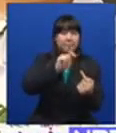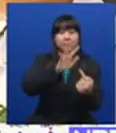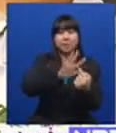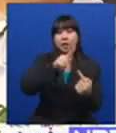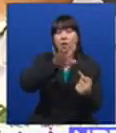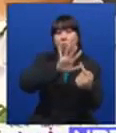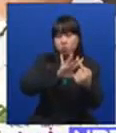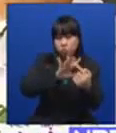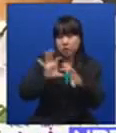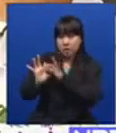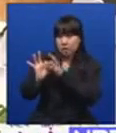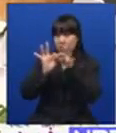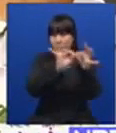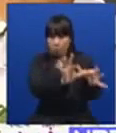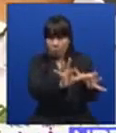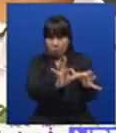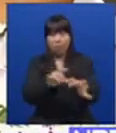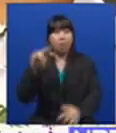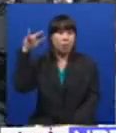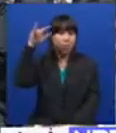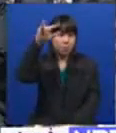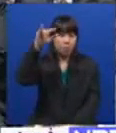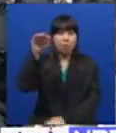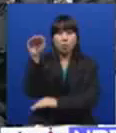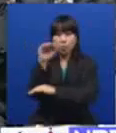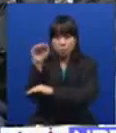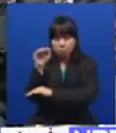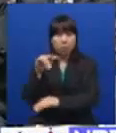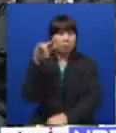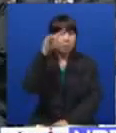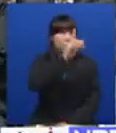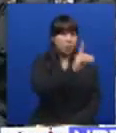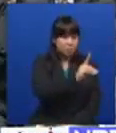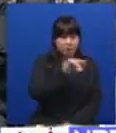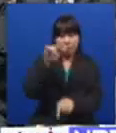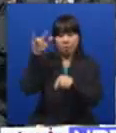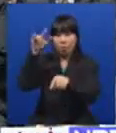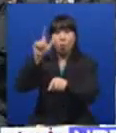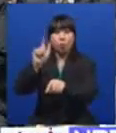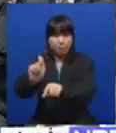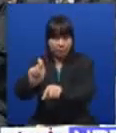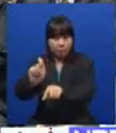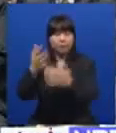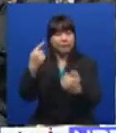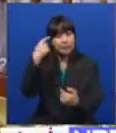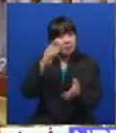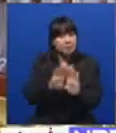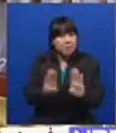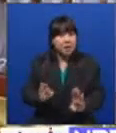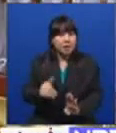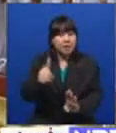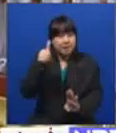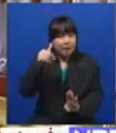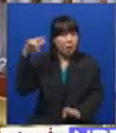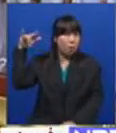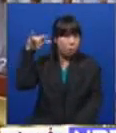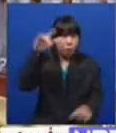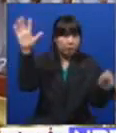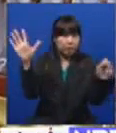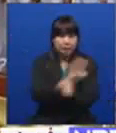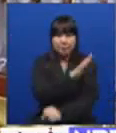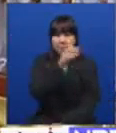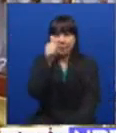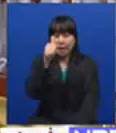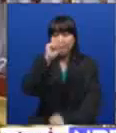จราจรระหว่างท่าอาศยานสุวรรณภูมิดอนเมืองและอู่ตะเภาค่ะว่าจะเปิดให้บริการทางการบินนอย่างเต็มรูป